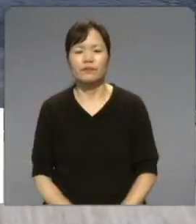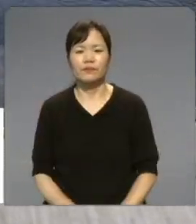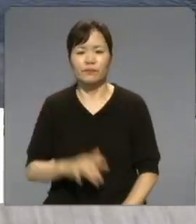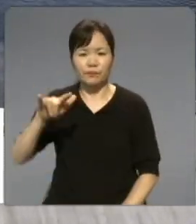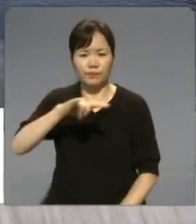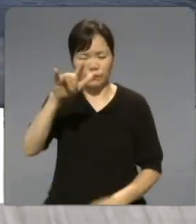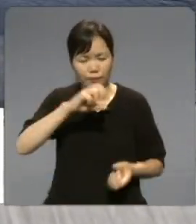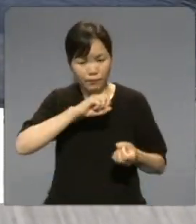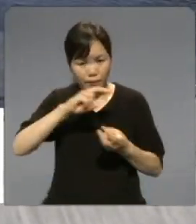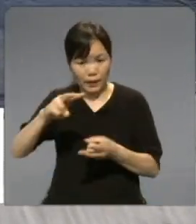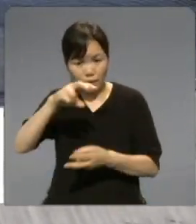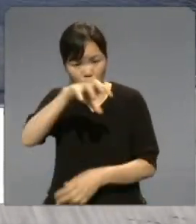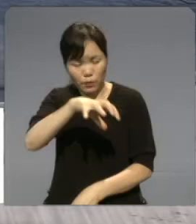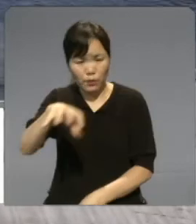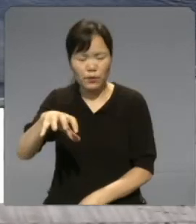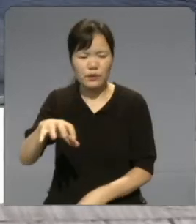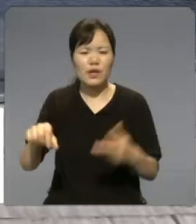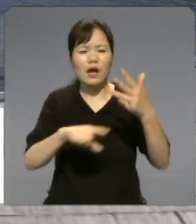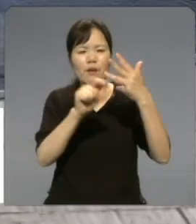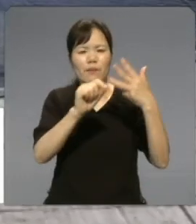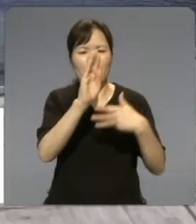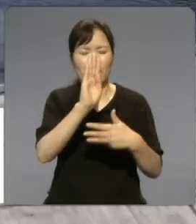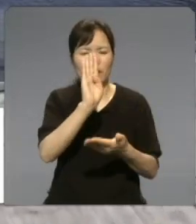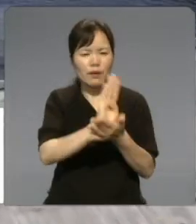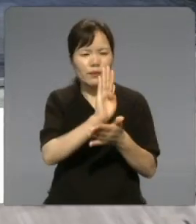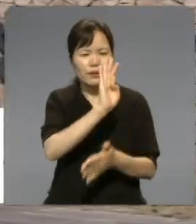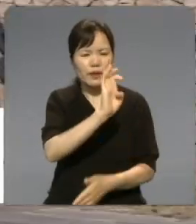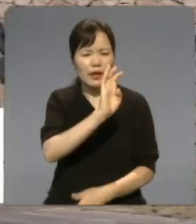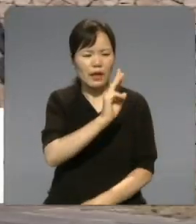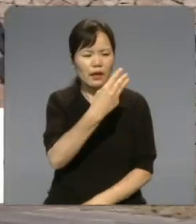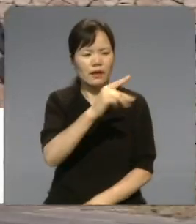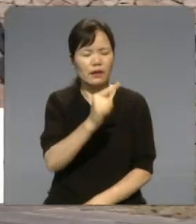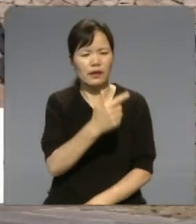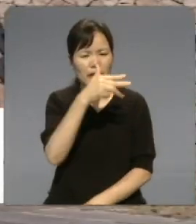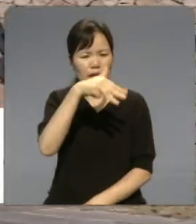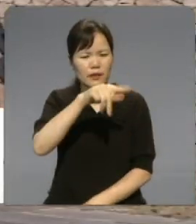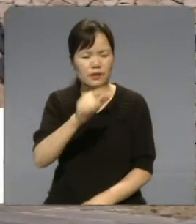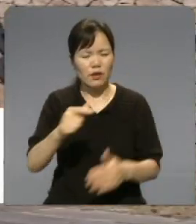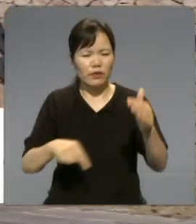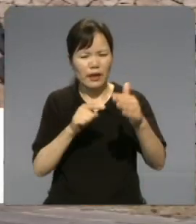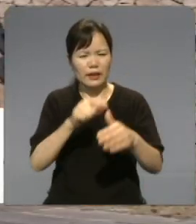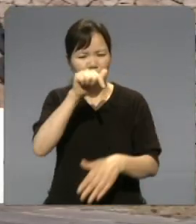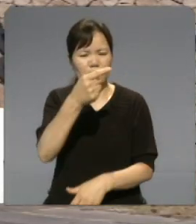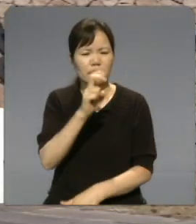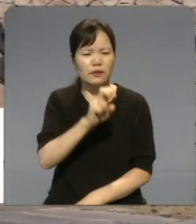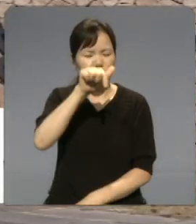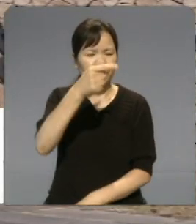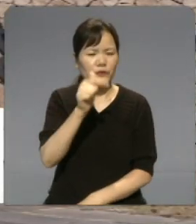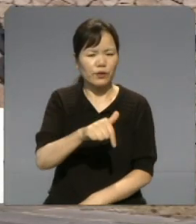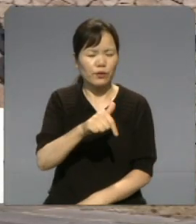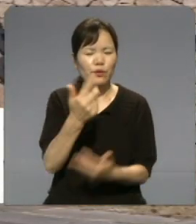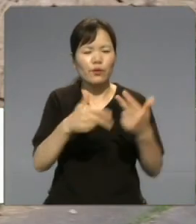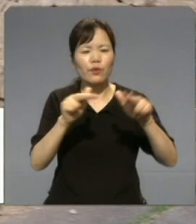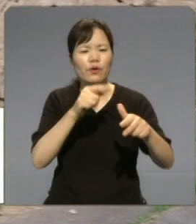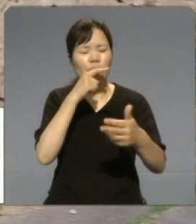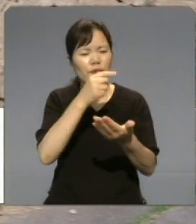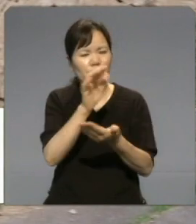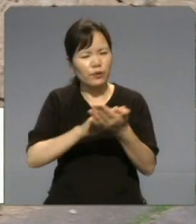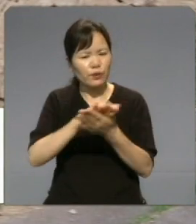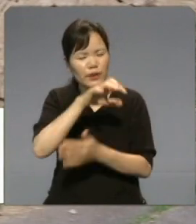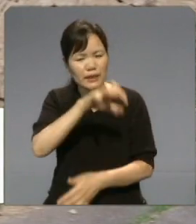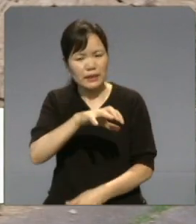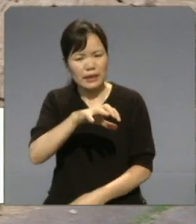드론 배송을 선보이는 곳은 8월에 분당 탄천 내 금곡공원 임시 물놀이장과 구미동 물놀이장 등